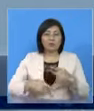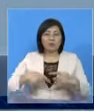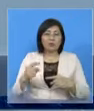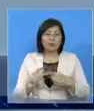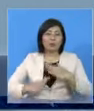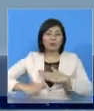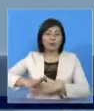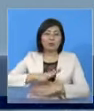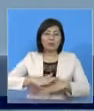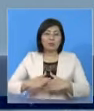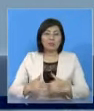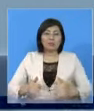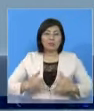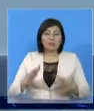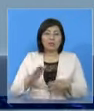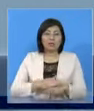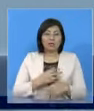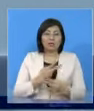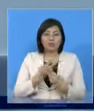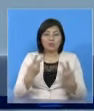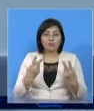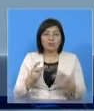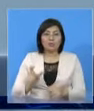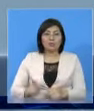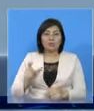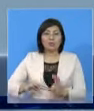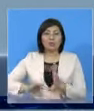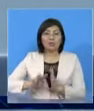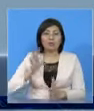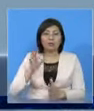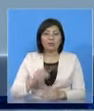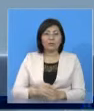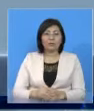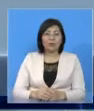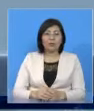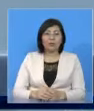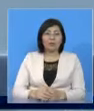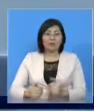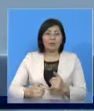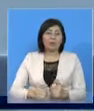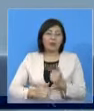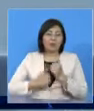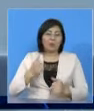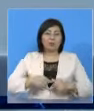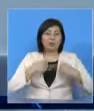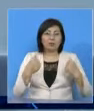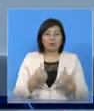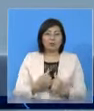өлкесіне қайырылымды көрсеткен жандарды анықтайды. Батыл жүрек номинациясы,